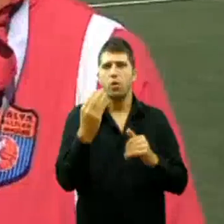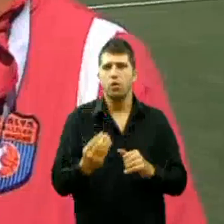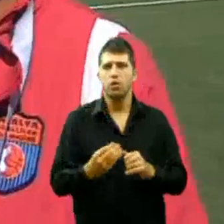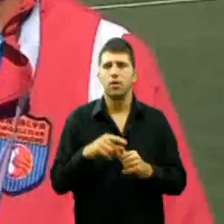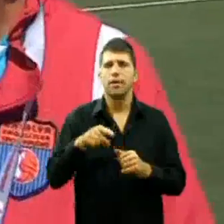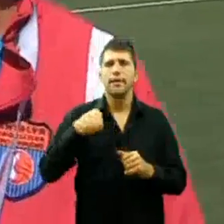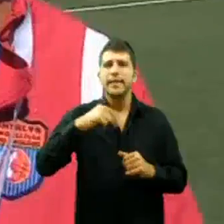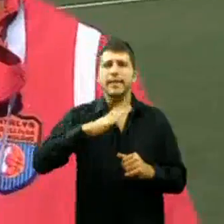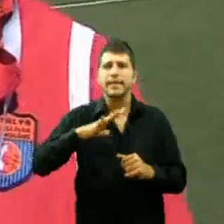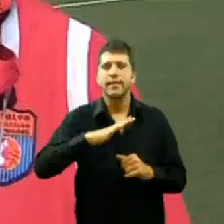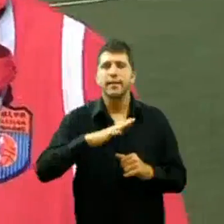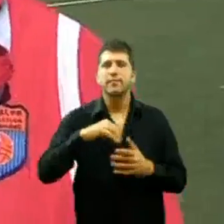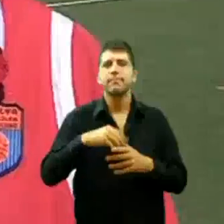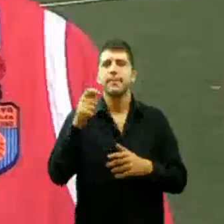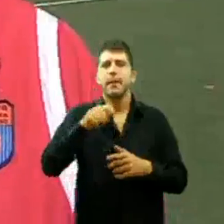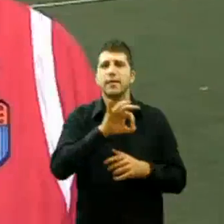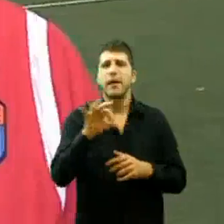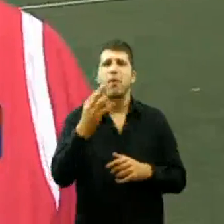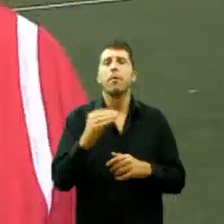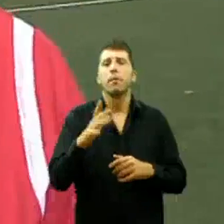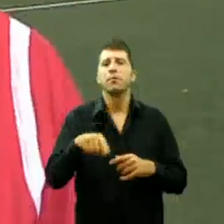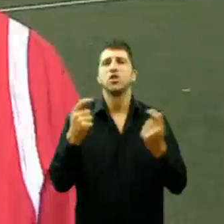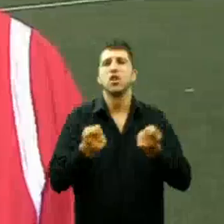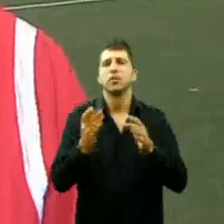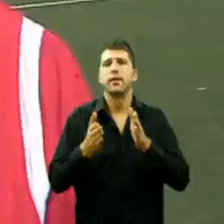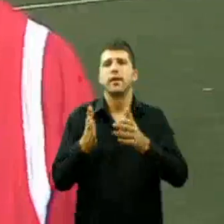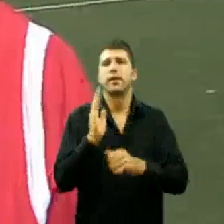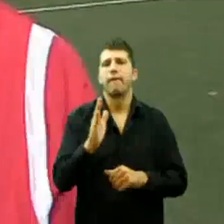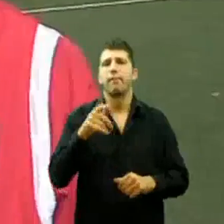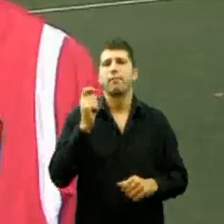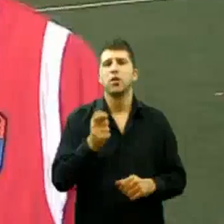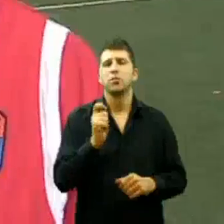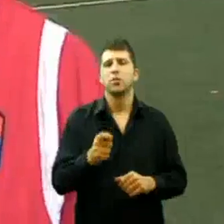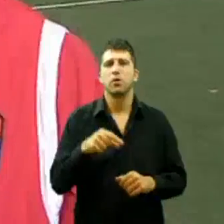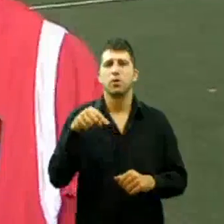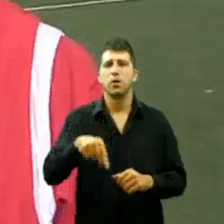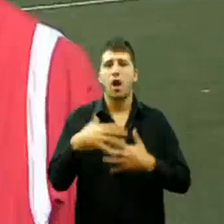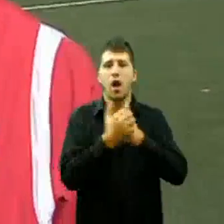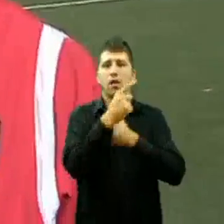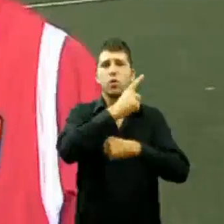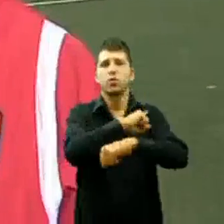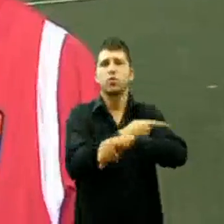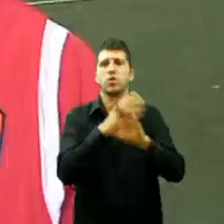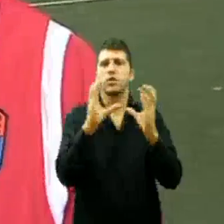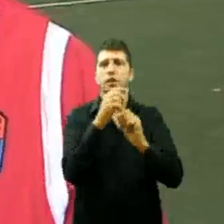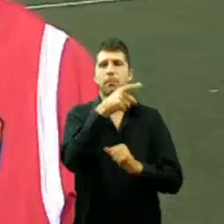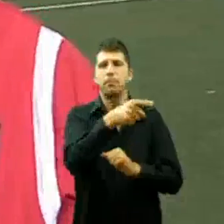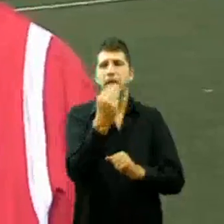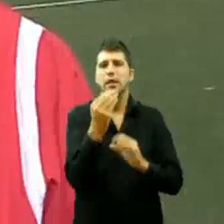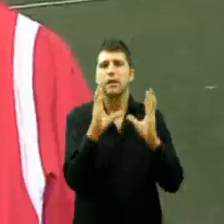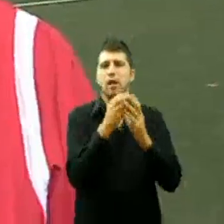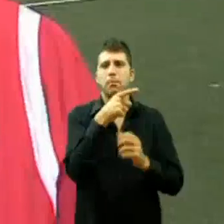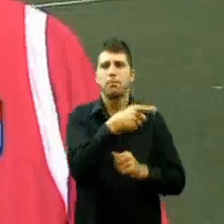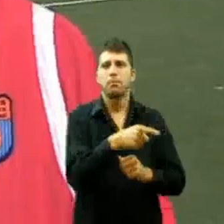İstediklerimizi yapamadık ama çalışmamıza devam edeceğiz. Antalya güçlü bir ekip, iyi oynayan ekip. Zaman zaman işte arada bir